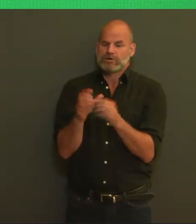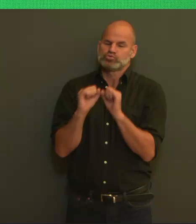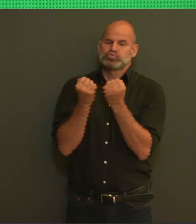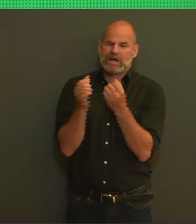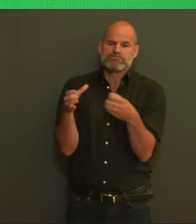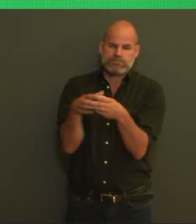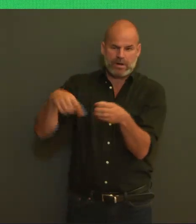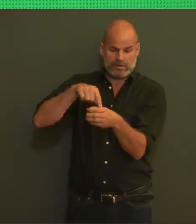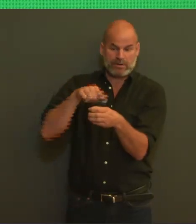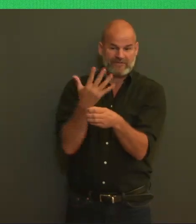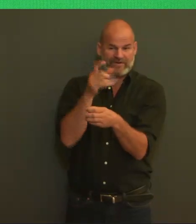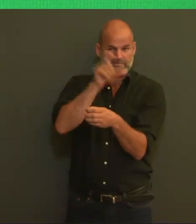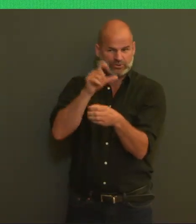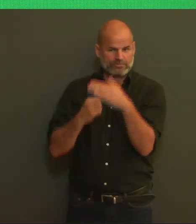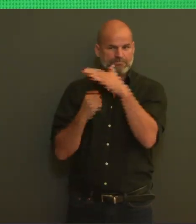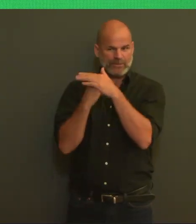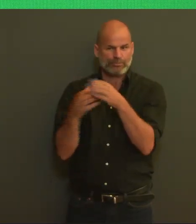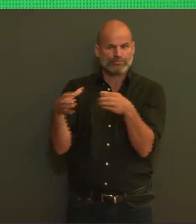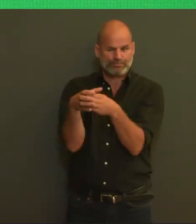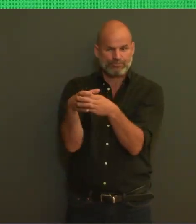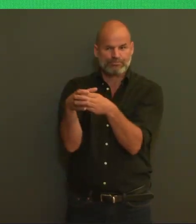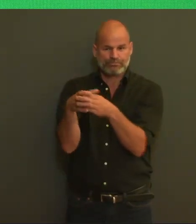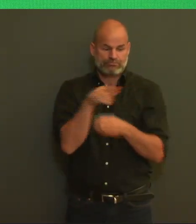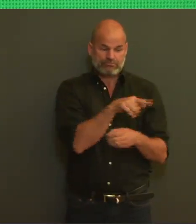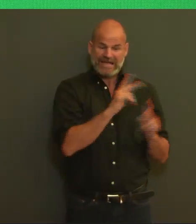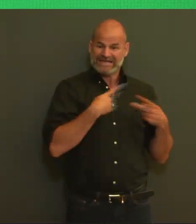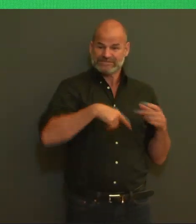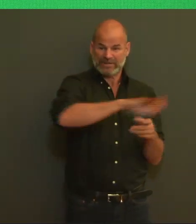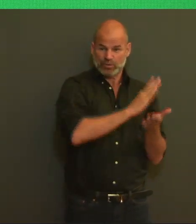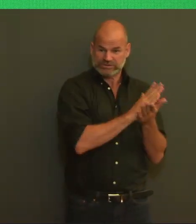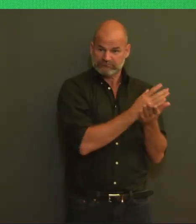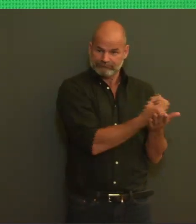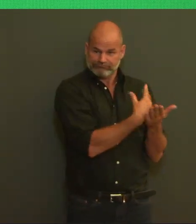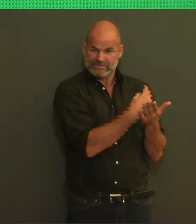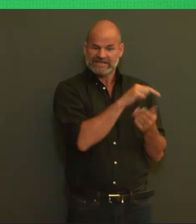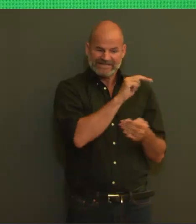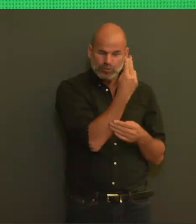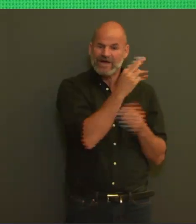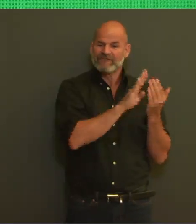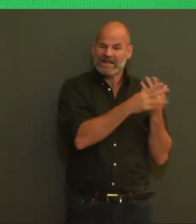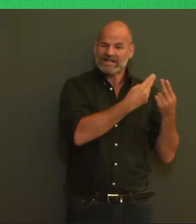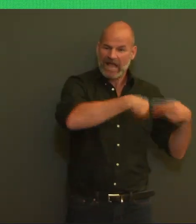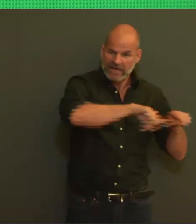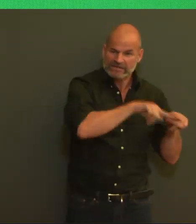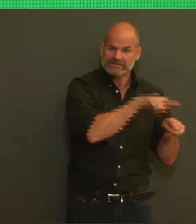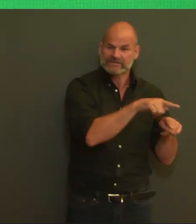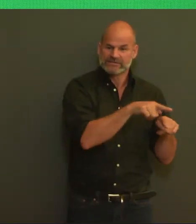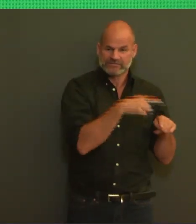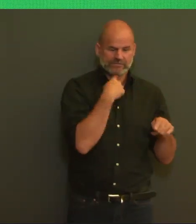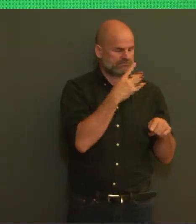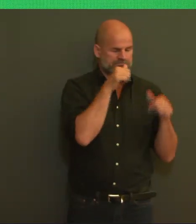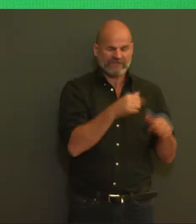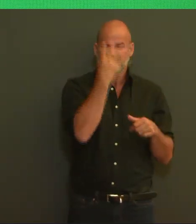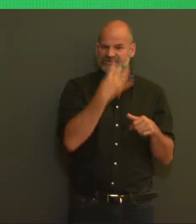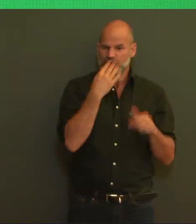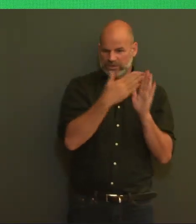5. Dit was een maatregel opgelegd door de Nationale Veiligheidsraad en voor 4 weken. Nu is het zo dat